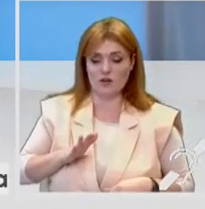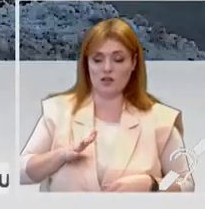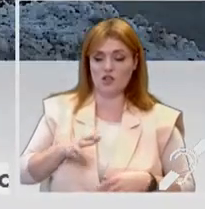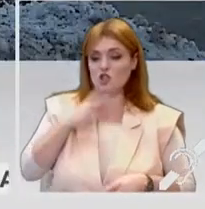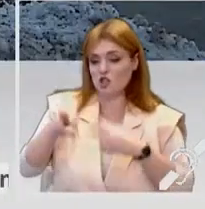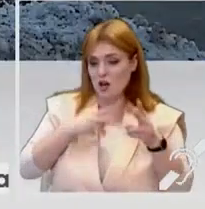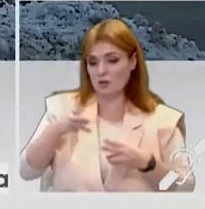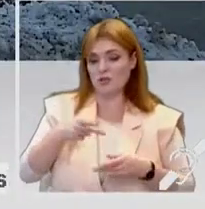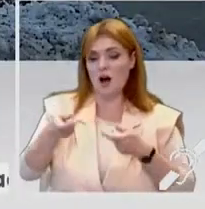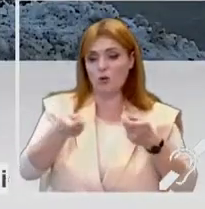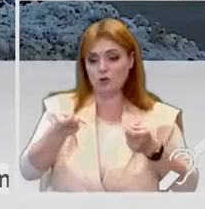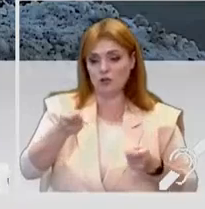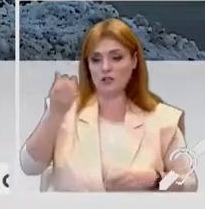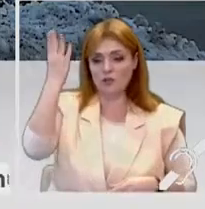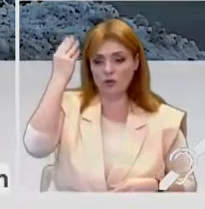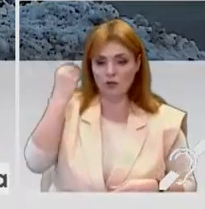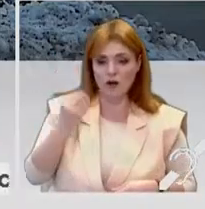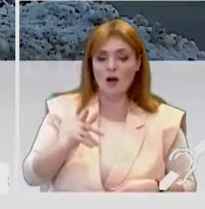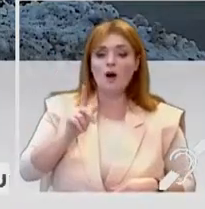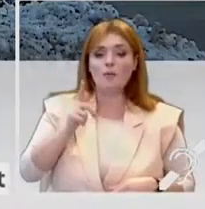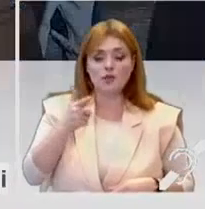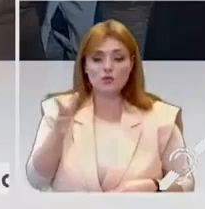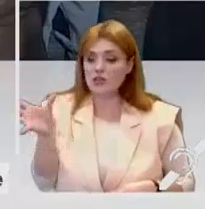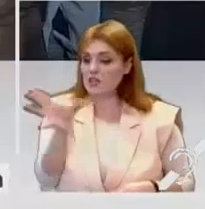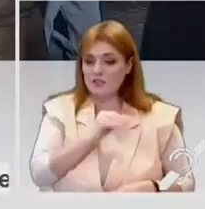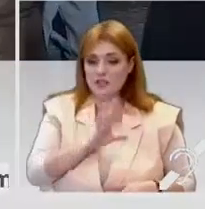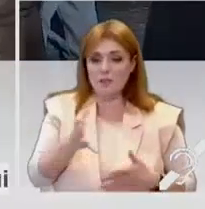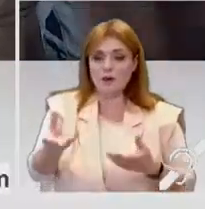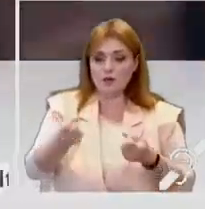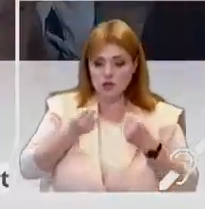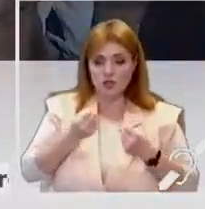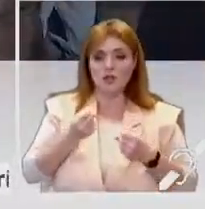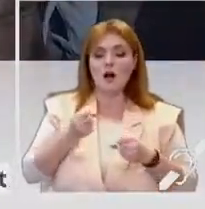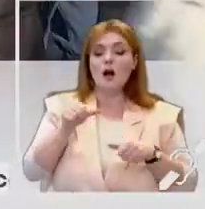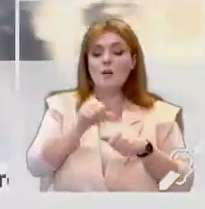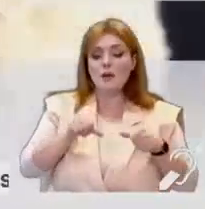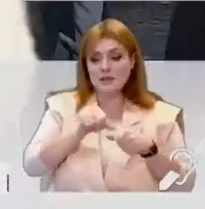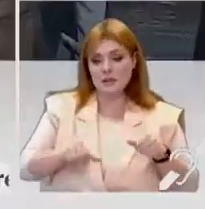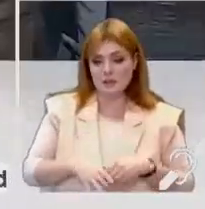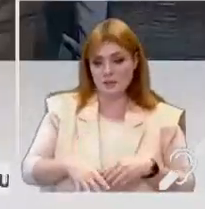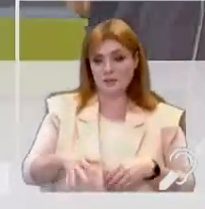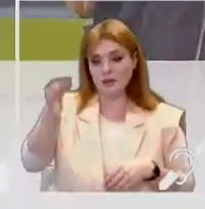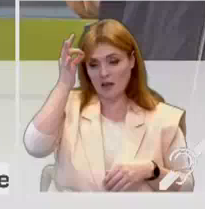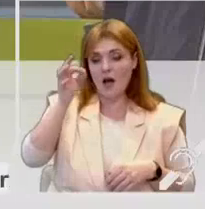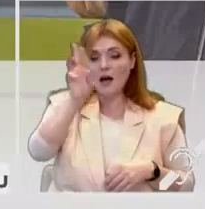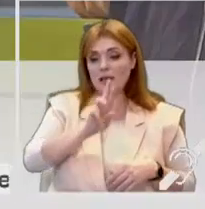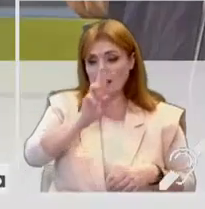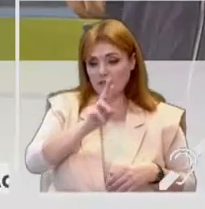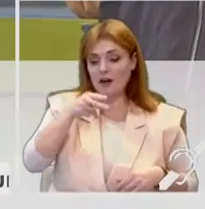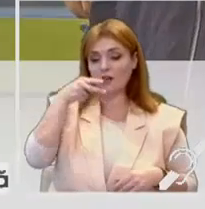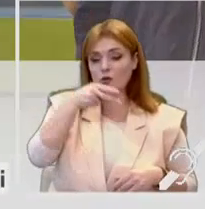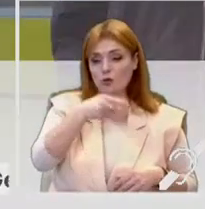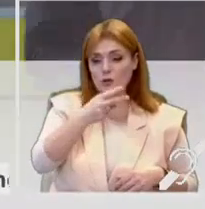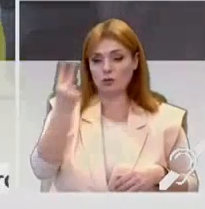al Asociației Forța Fermierilor, aceștia spun că în ianuarie 2022, executivul a semnat cererea oficială